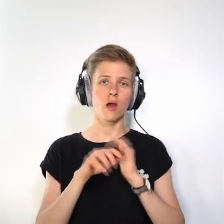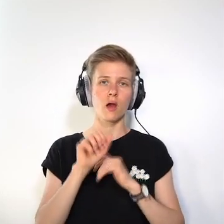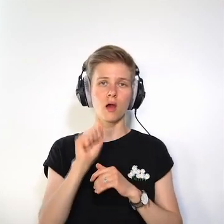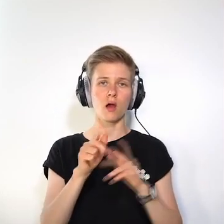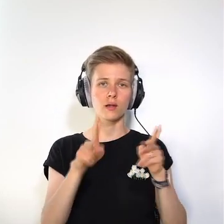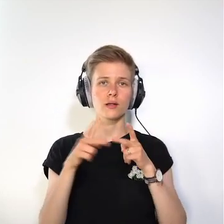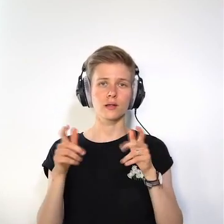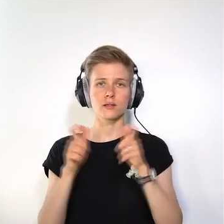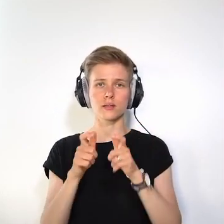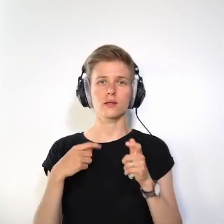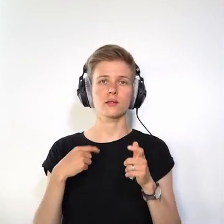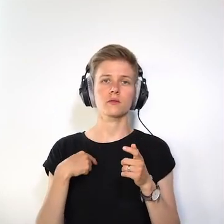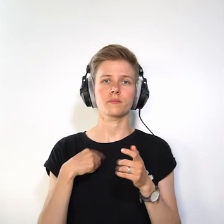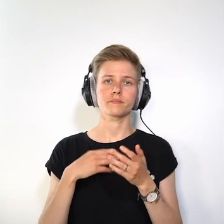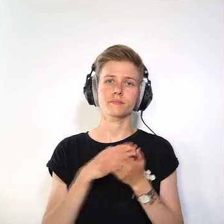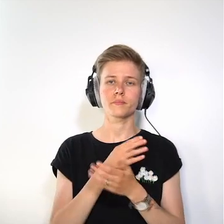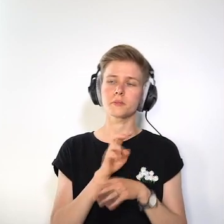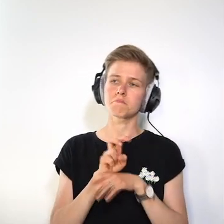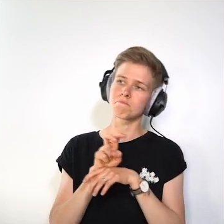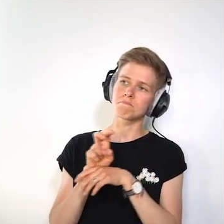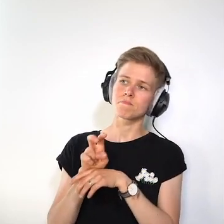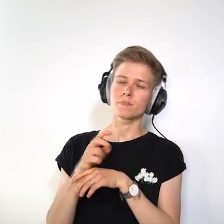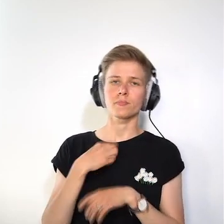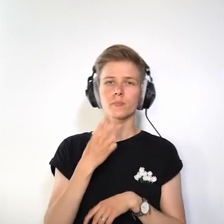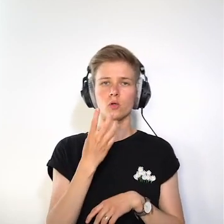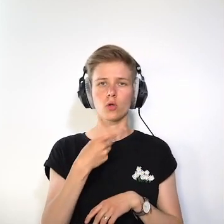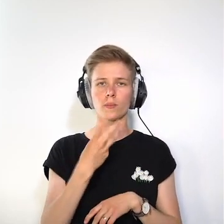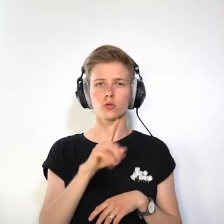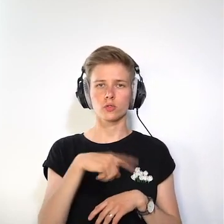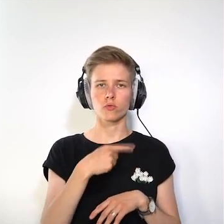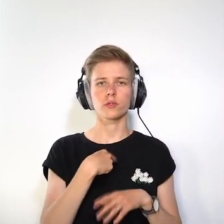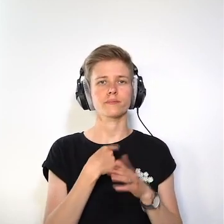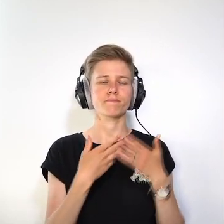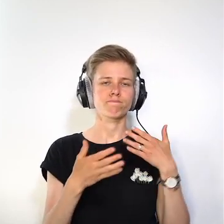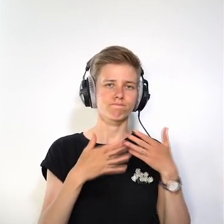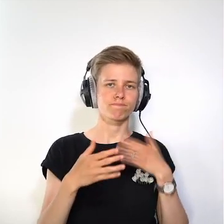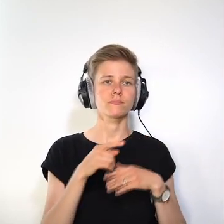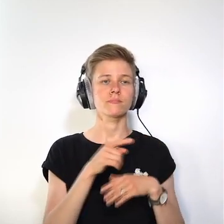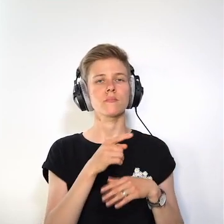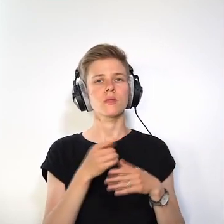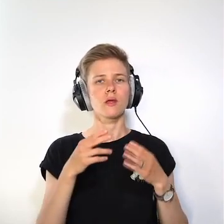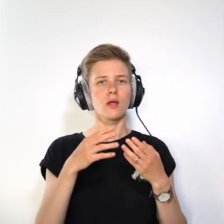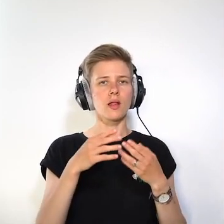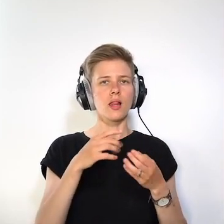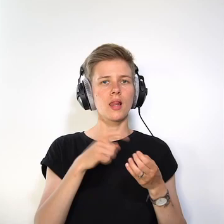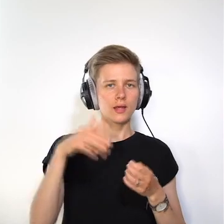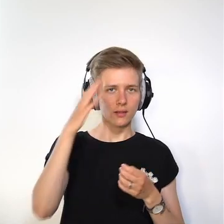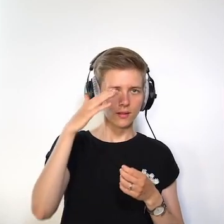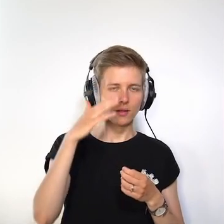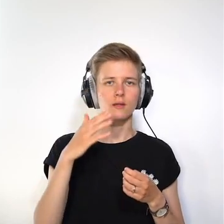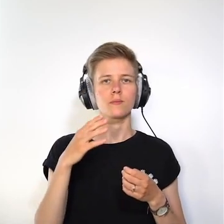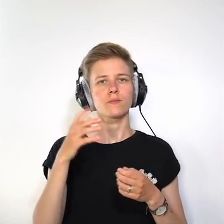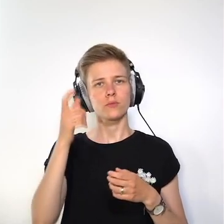vuonna 82 lähtien siellä töissä yhteensä 13 vuotta. Ja siellä on tämmöinen lääketieteen, sosiaalityön ja psykologian tavallaan